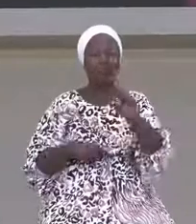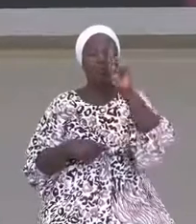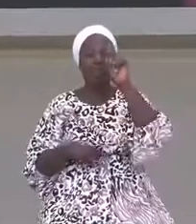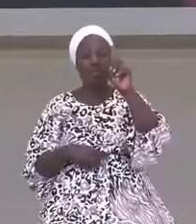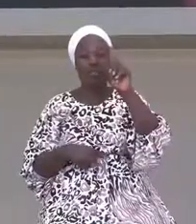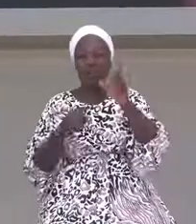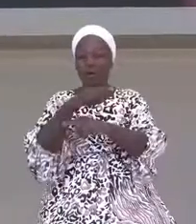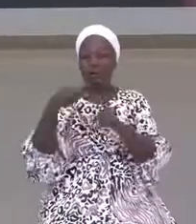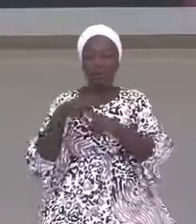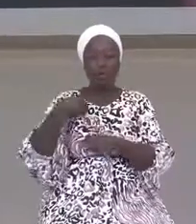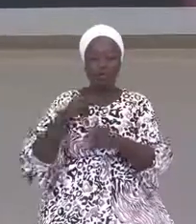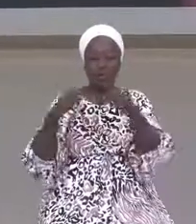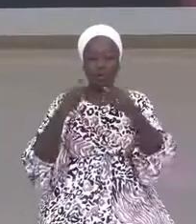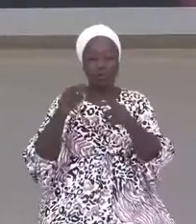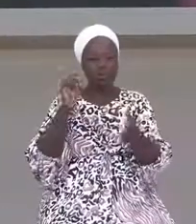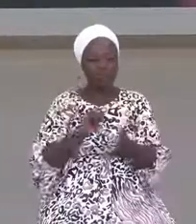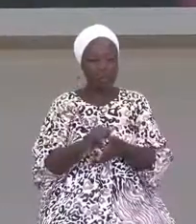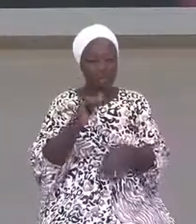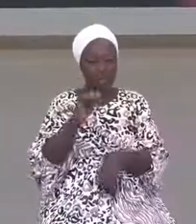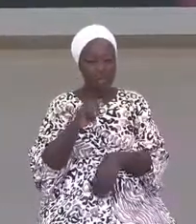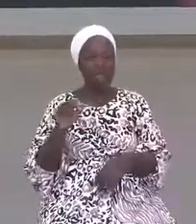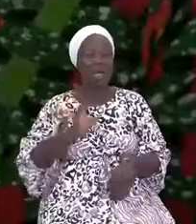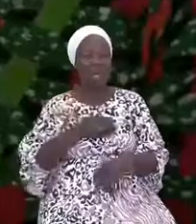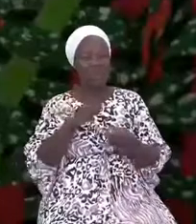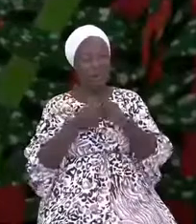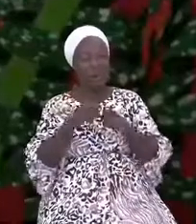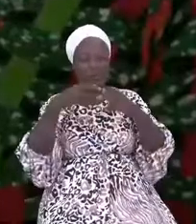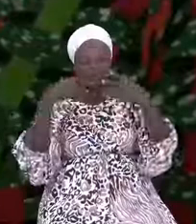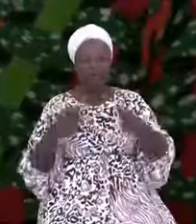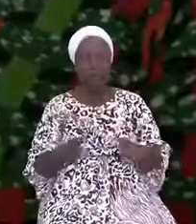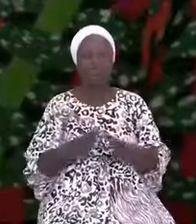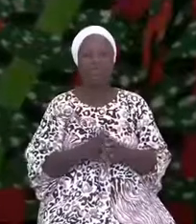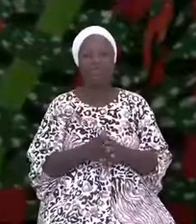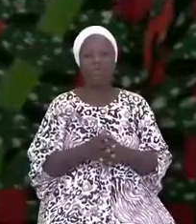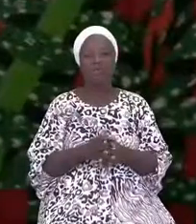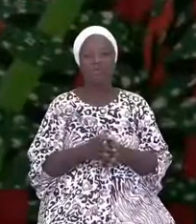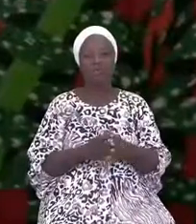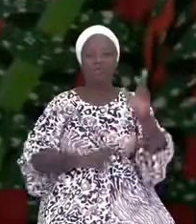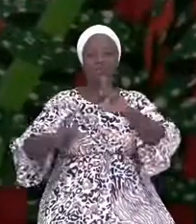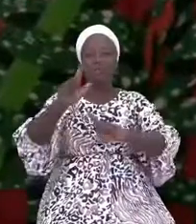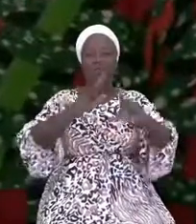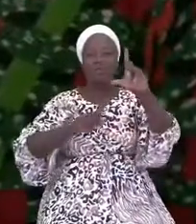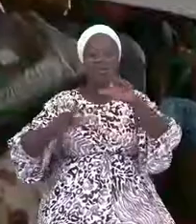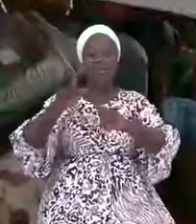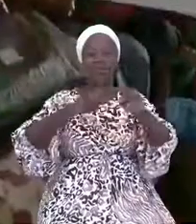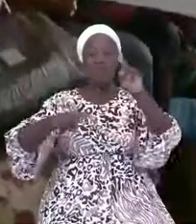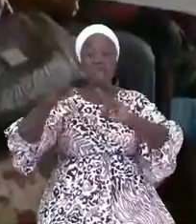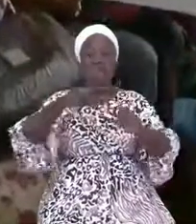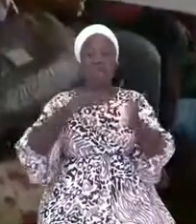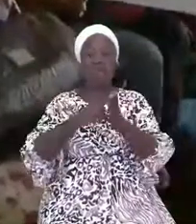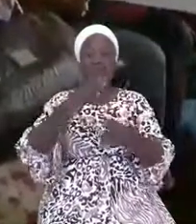Quand nous parvenons à cette compréhension, nos problèmes sont réglés. Mes problèmes sont réglés.